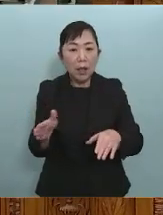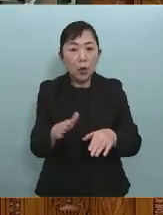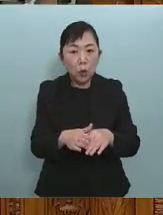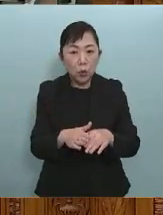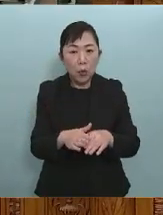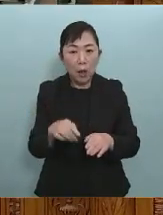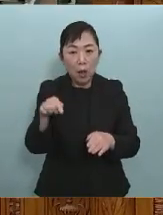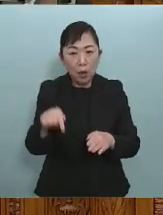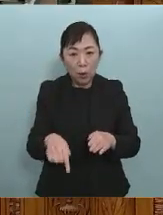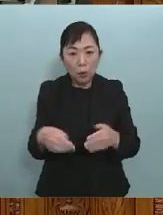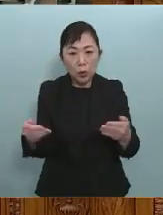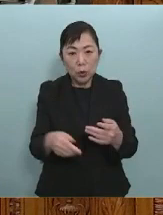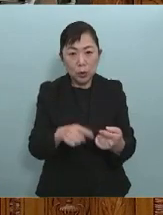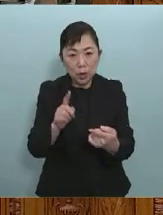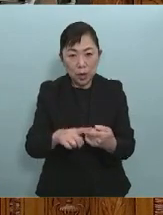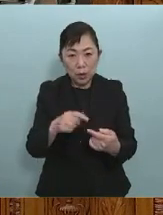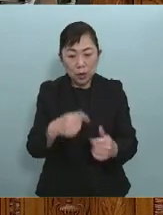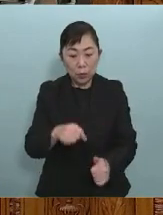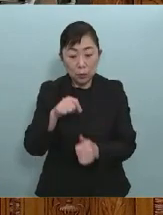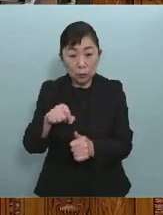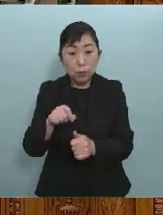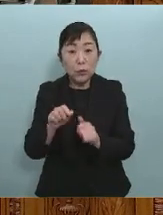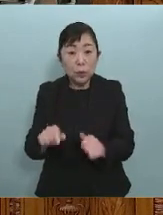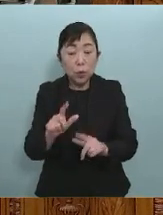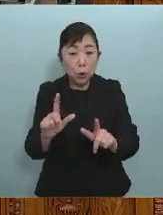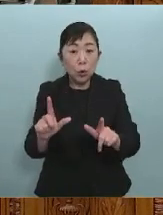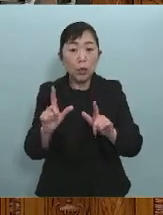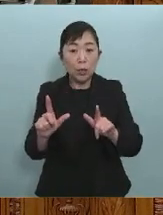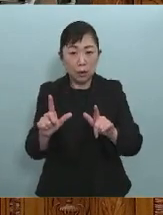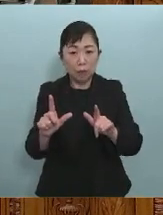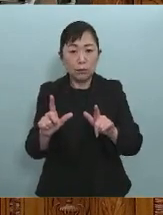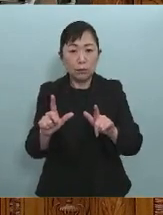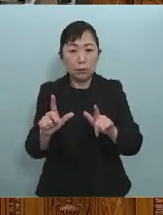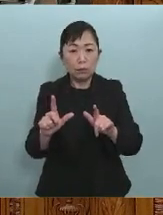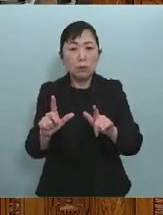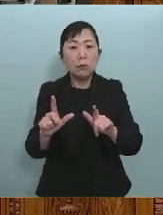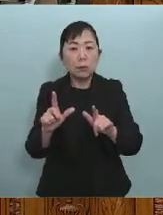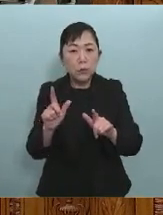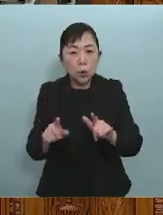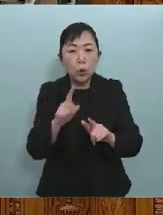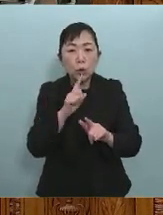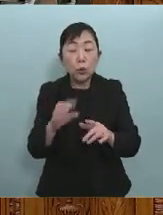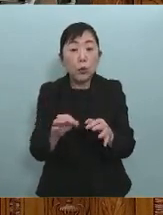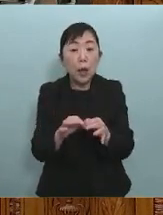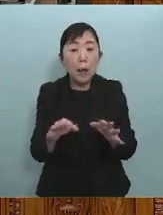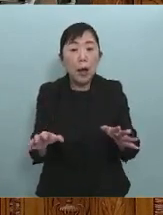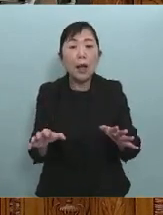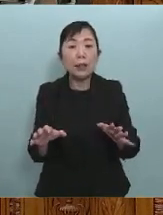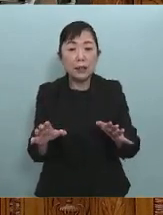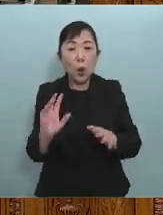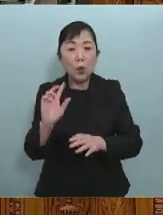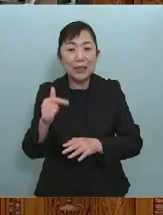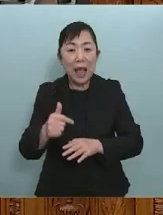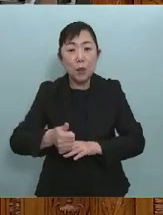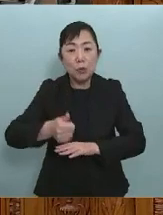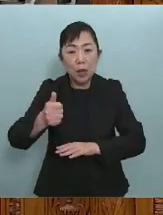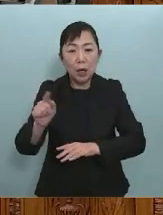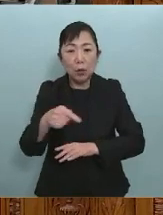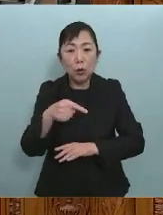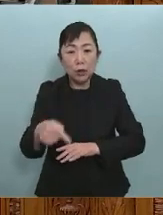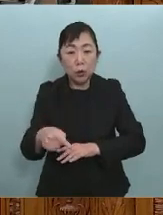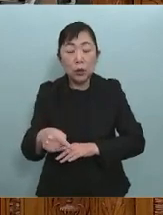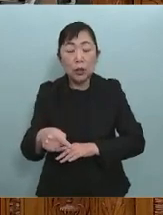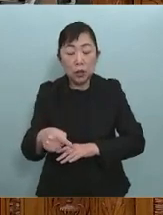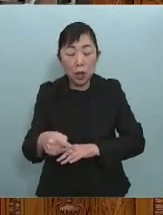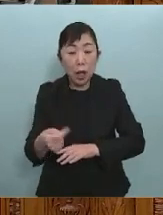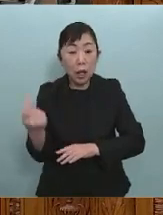考え方で行っているとおっしゃいました適材適所であると表したばかりの政務官の1人が早々に